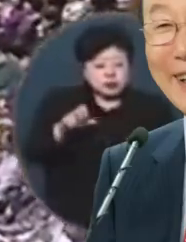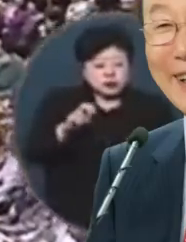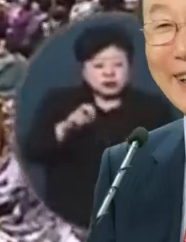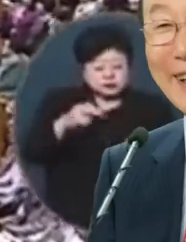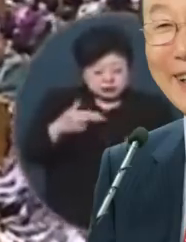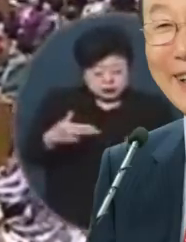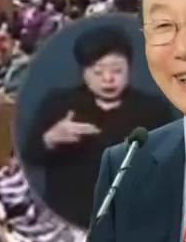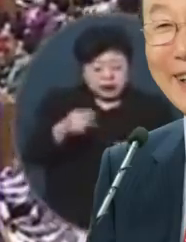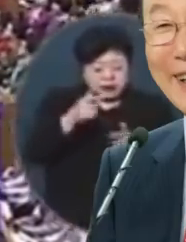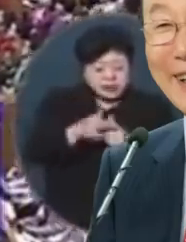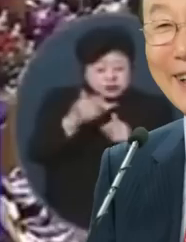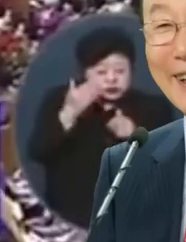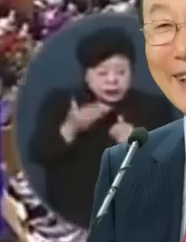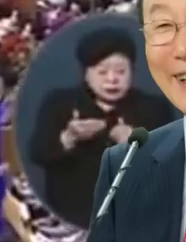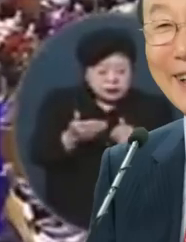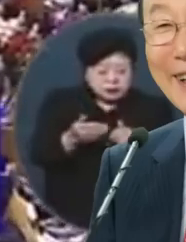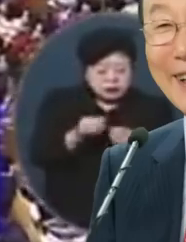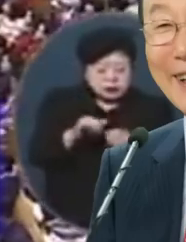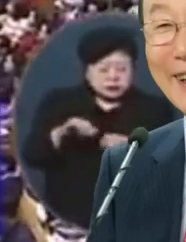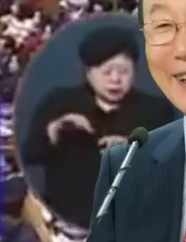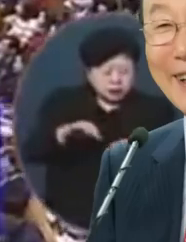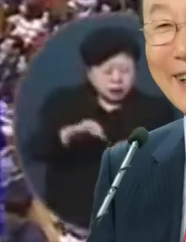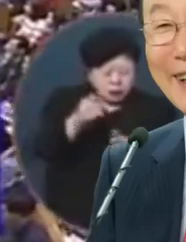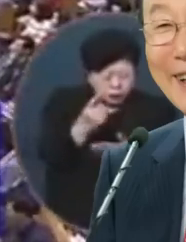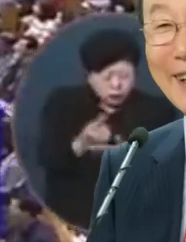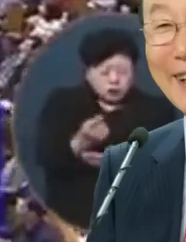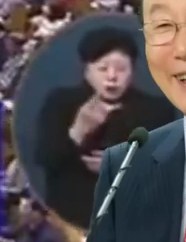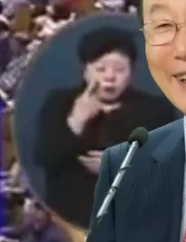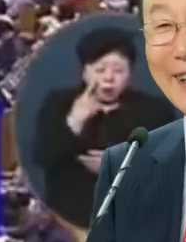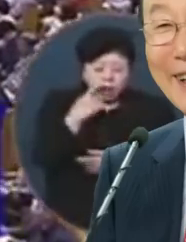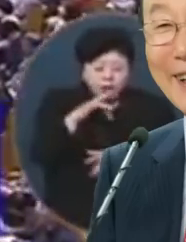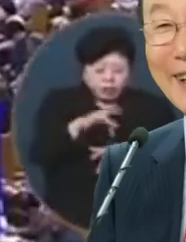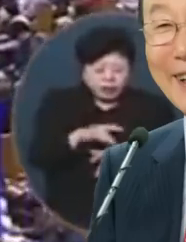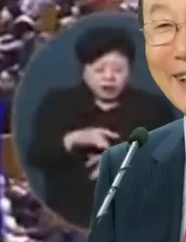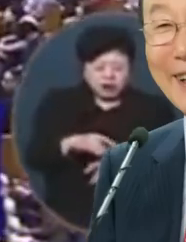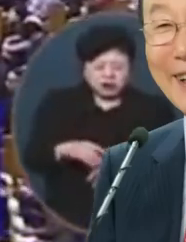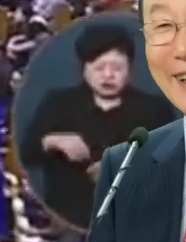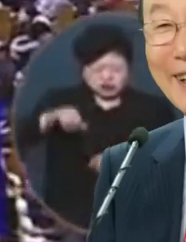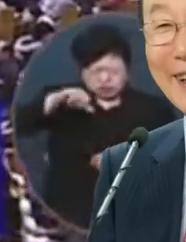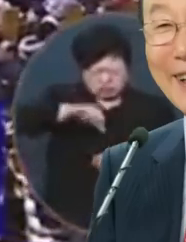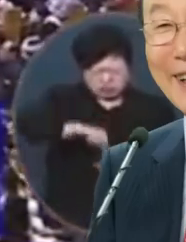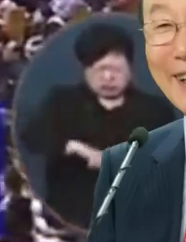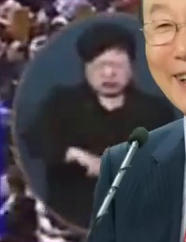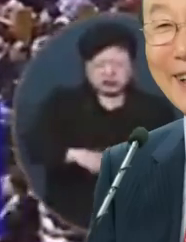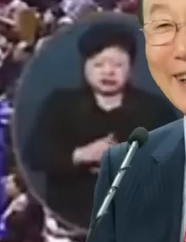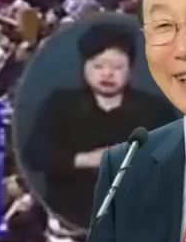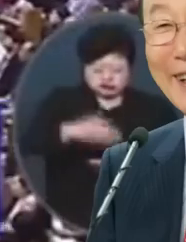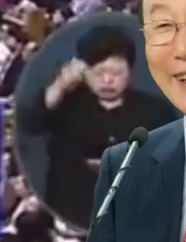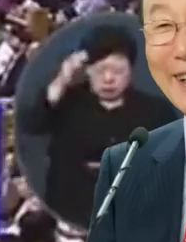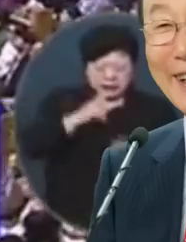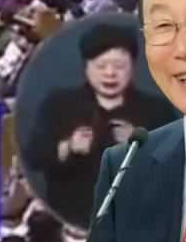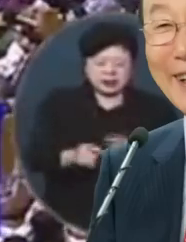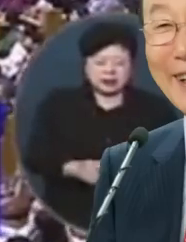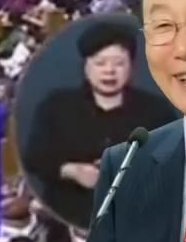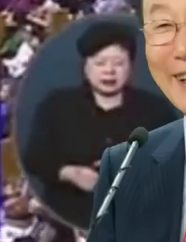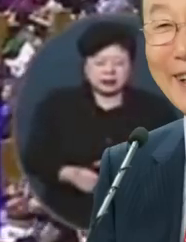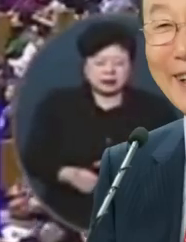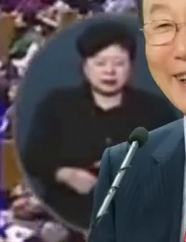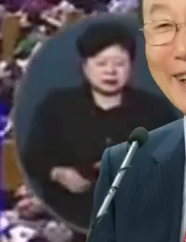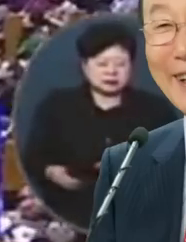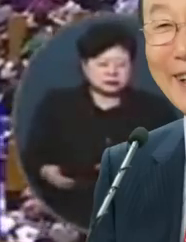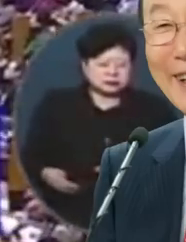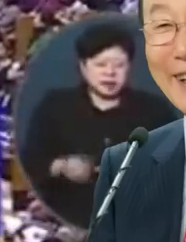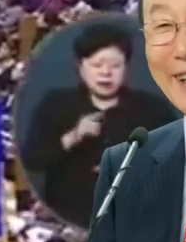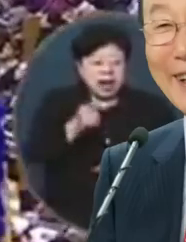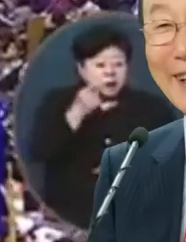보면 예수께서 무리가 달려 모이는 것을 보시고 그 더러운 귀신을 꾸짖어 이르시되 말